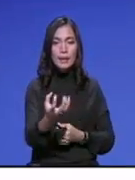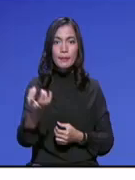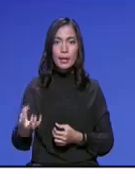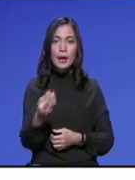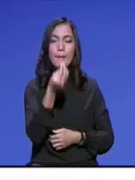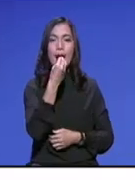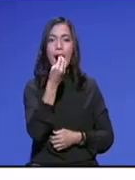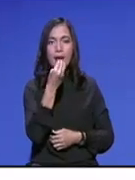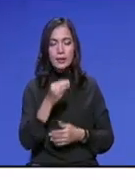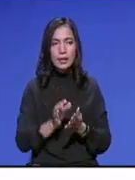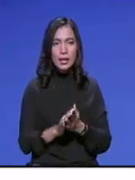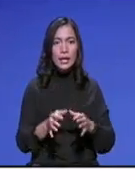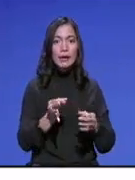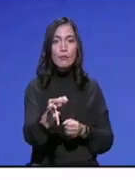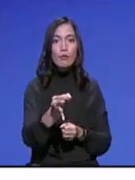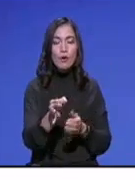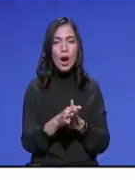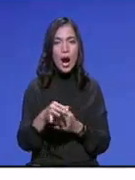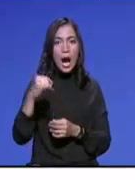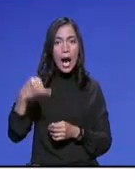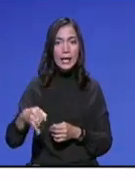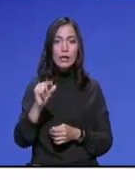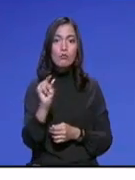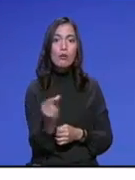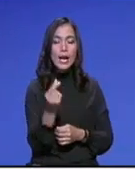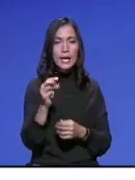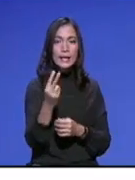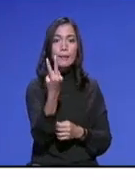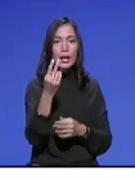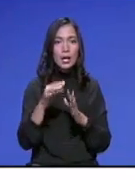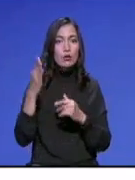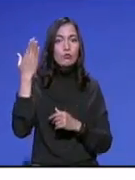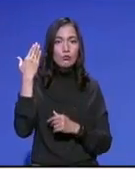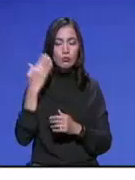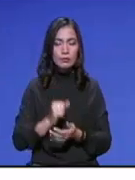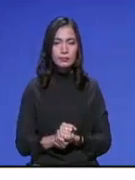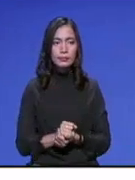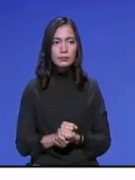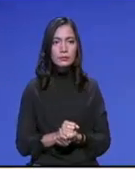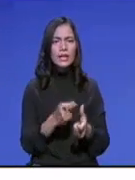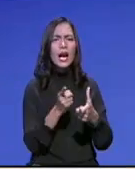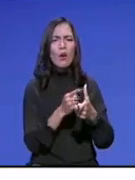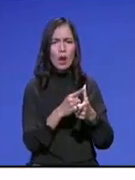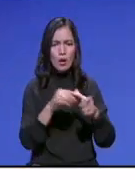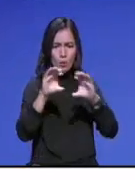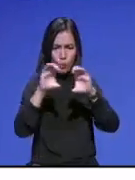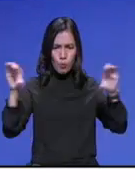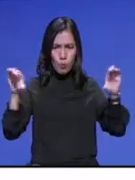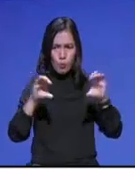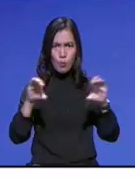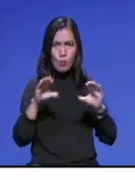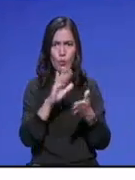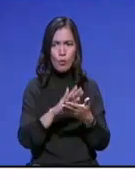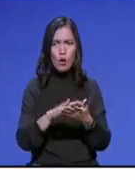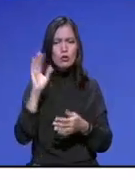di jalan utama pulau sejak akhir Desember silam. Padahal lokasi food strip ini sebelumnya pernah disegel pemerintah Provinsi DKI